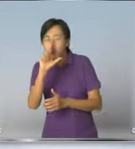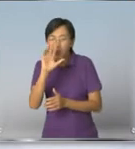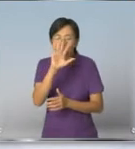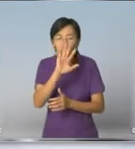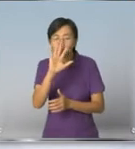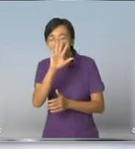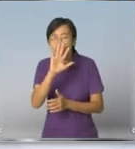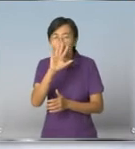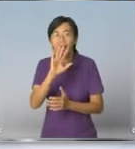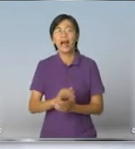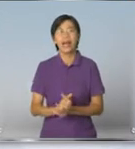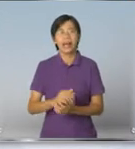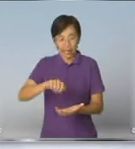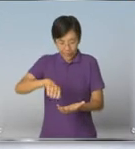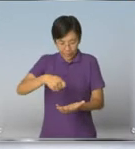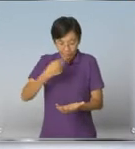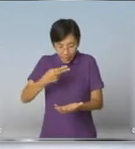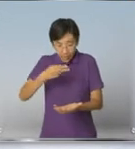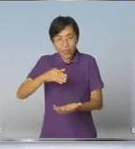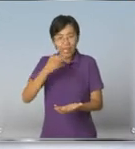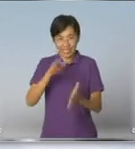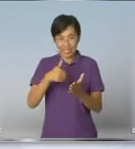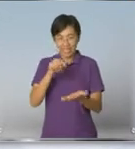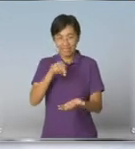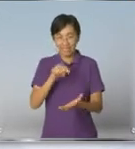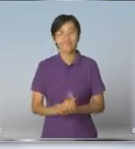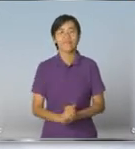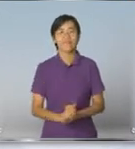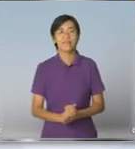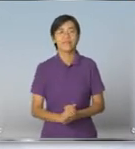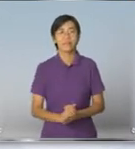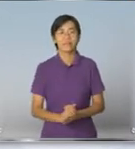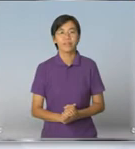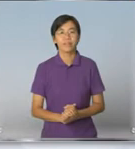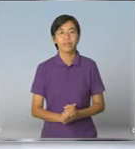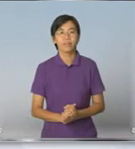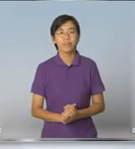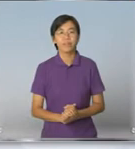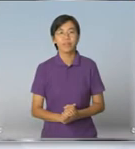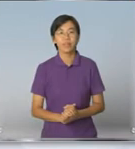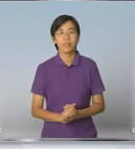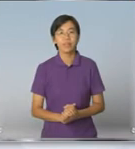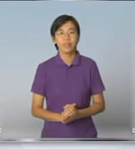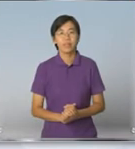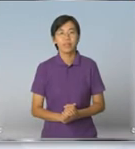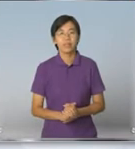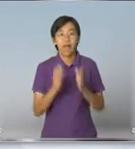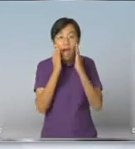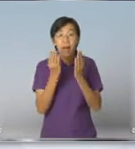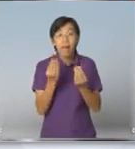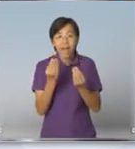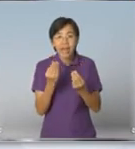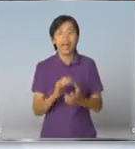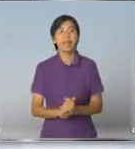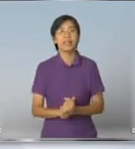สีประมาณอย่างนี้นะคะ ประมาณอย่างนี้ครับผม จากนั้นก็นำส่วนผสมที่เป็นของแป้งทั้ง4ชนิดเทลงไป